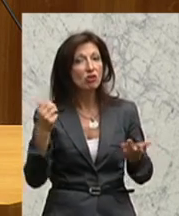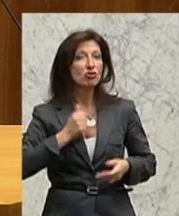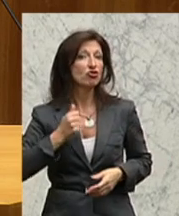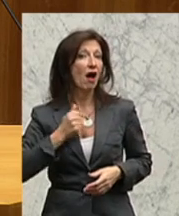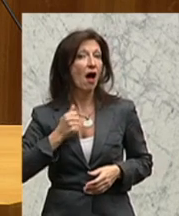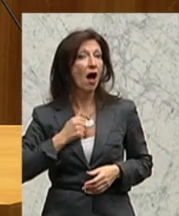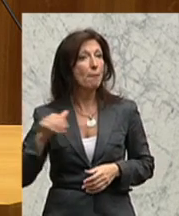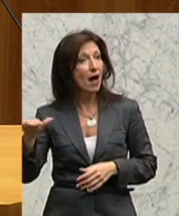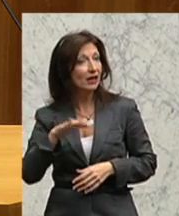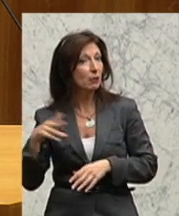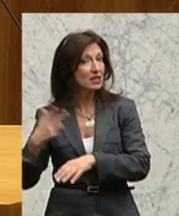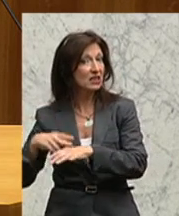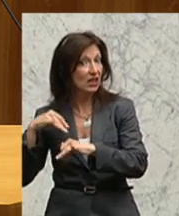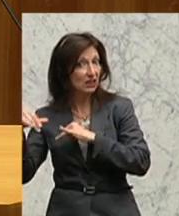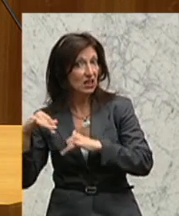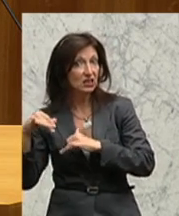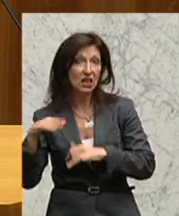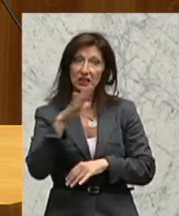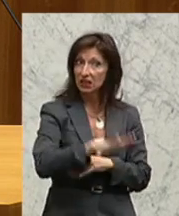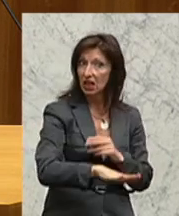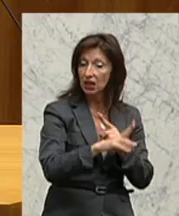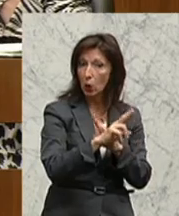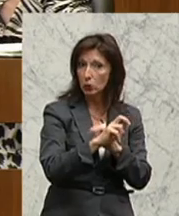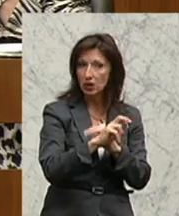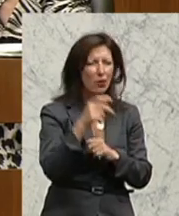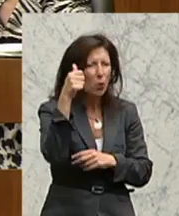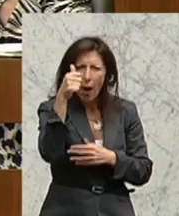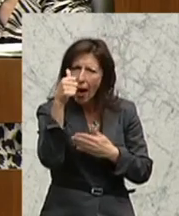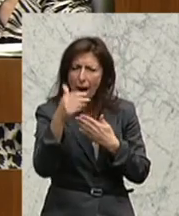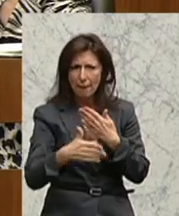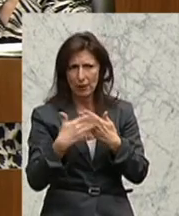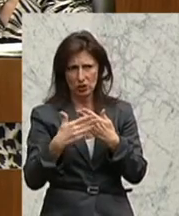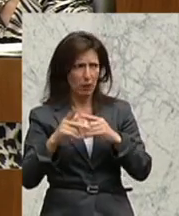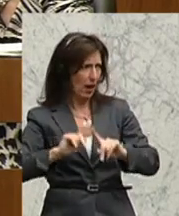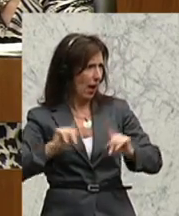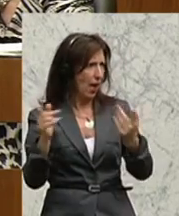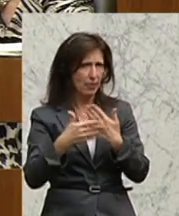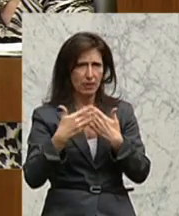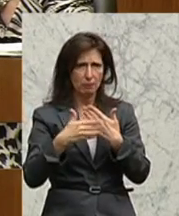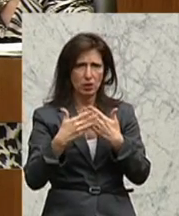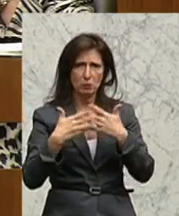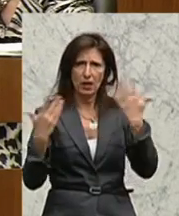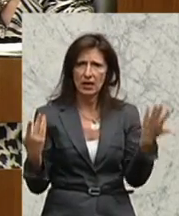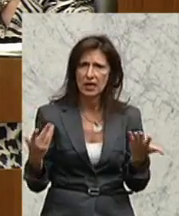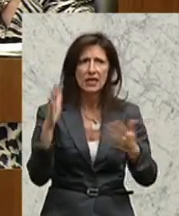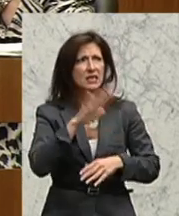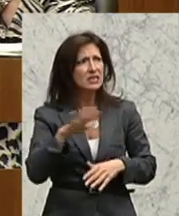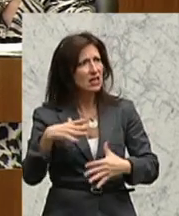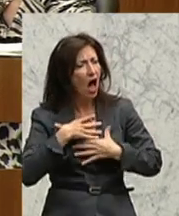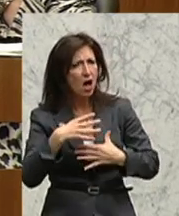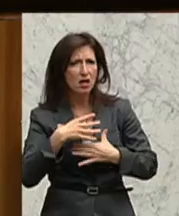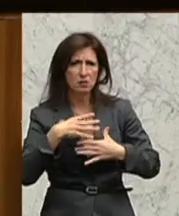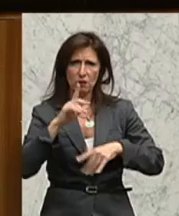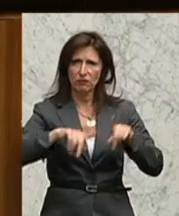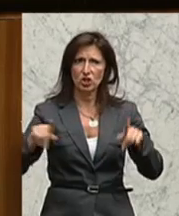wenn er in Niederösterreich behandelt wird. Nur ein Beispiel. Ein weiteres Beispiel, asthmakranke Kinder, die in unterschiedlichen Versicherungen